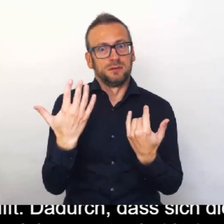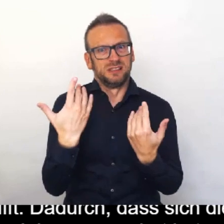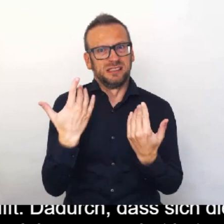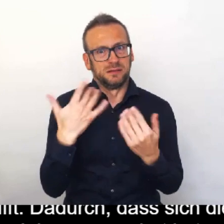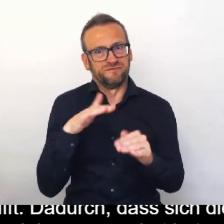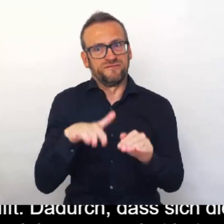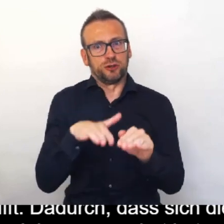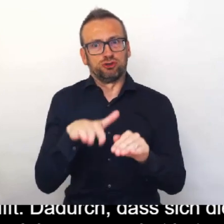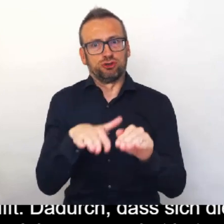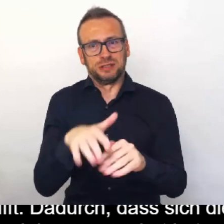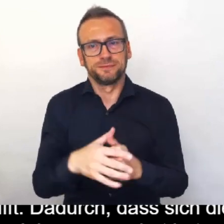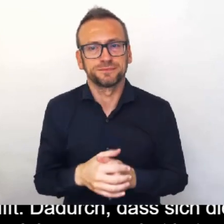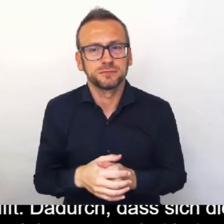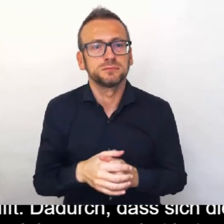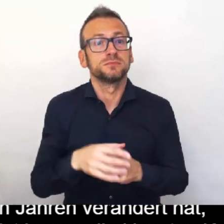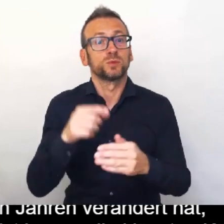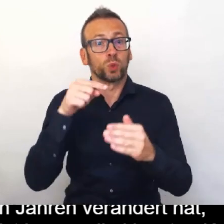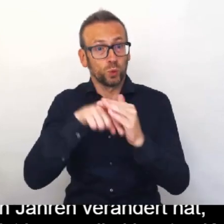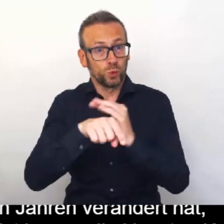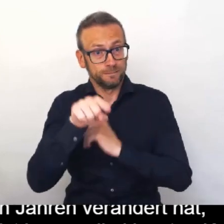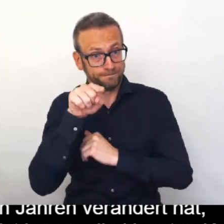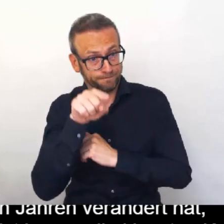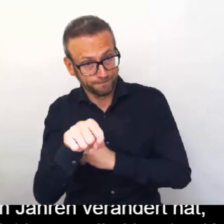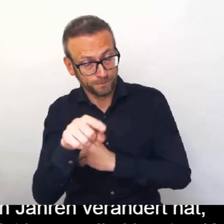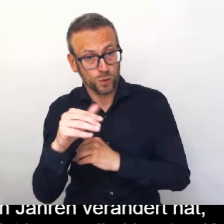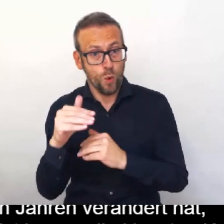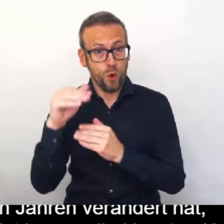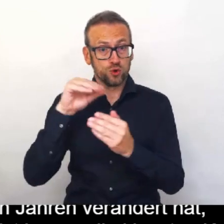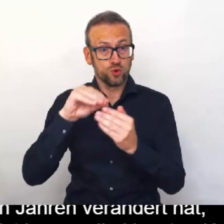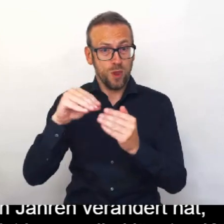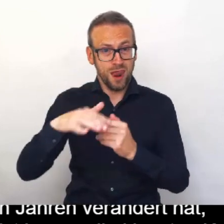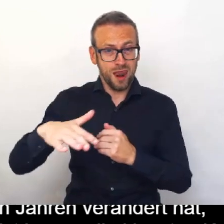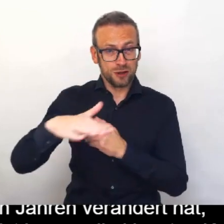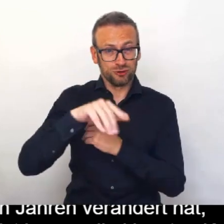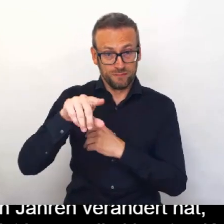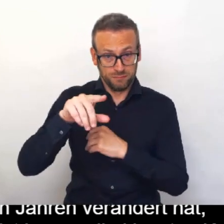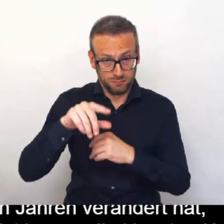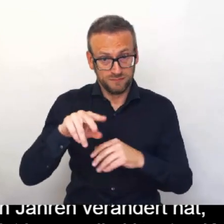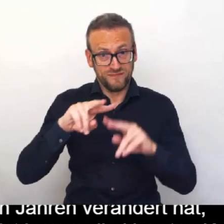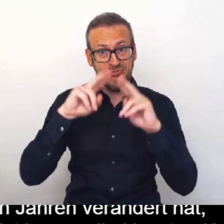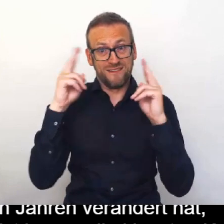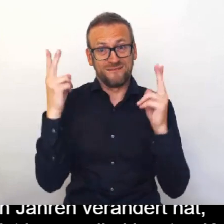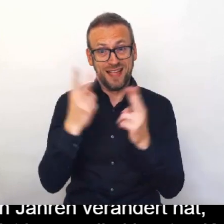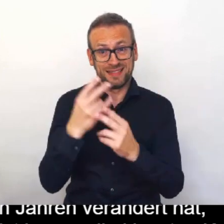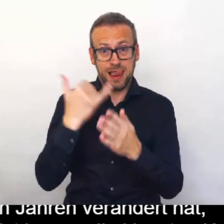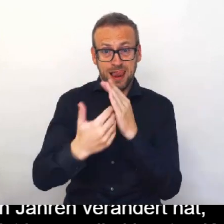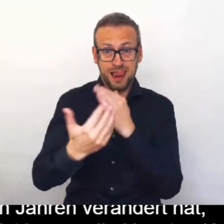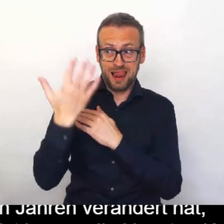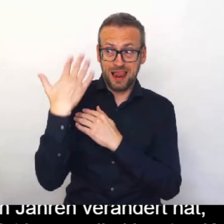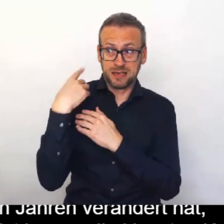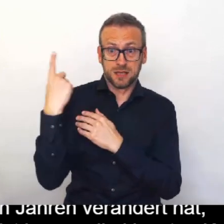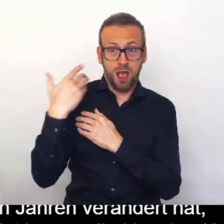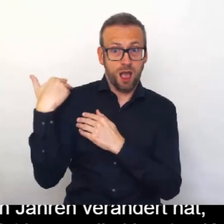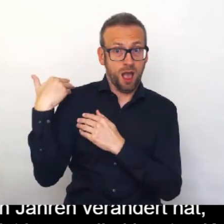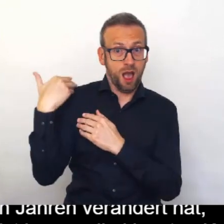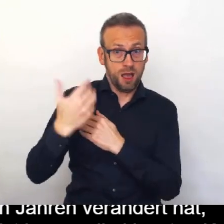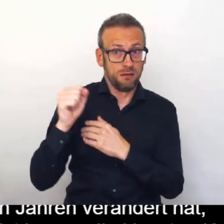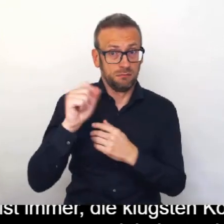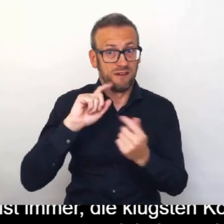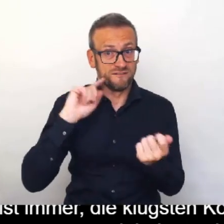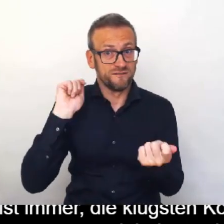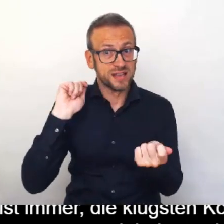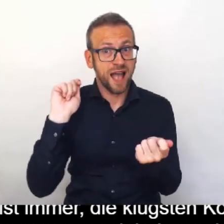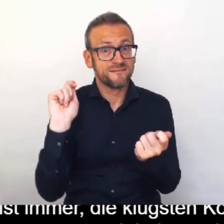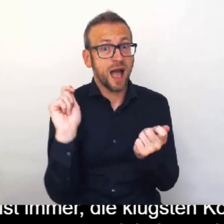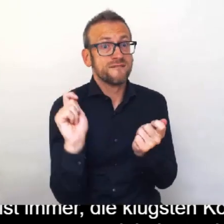der Hochschulen und Universitäten betrifft. Natürlich auch das Verhältnis zwischen den unterschiedlichen Hochschulen für angewandte Wissenschaften auf der einen